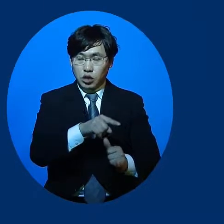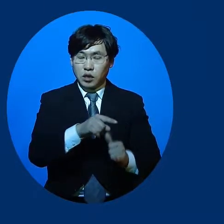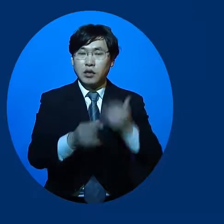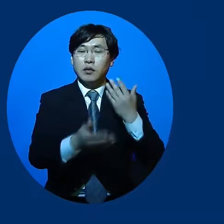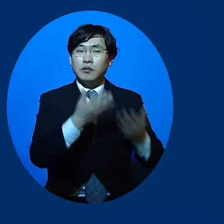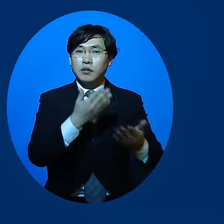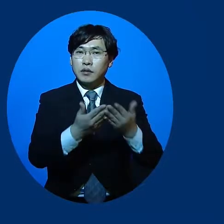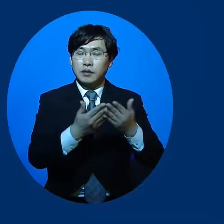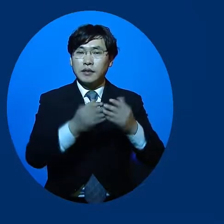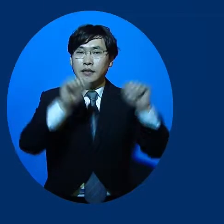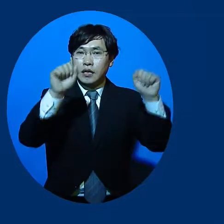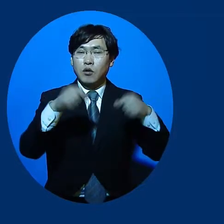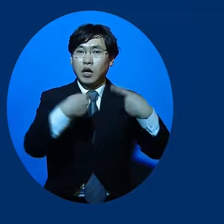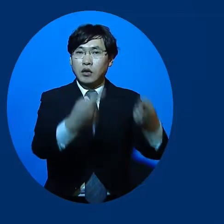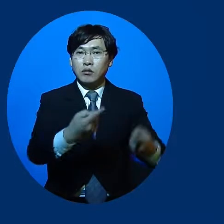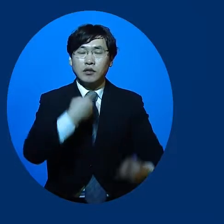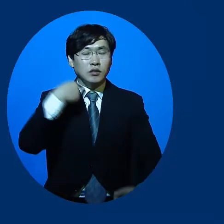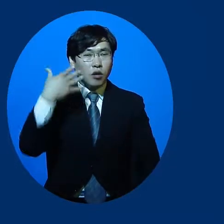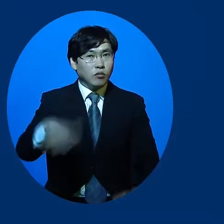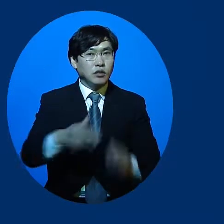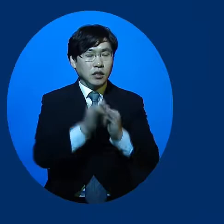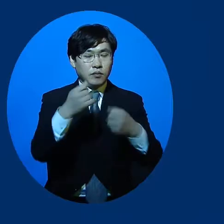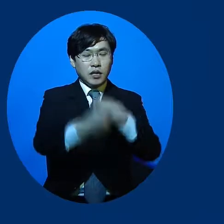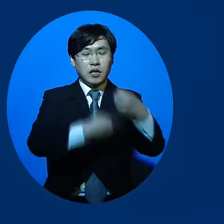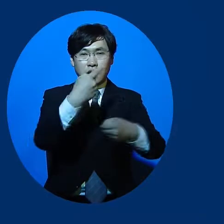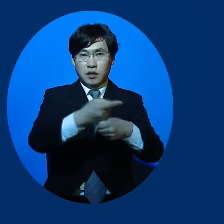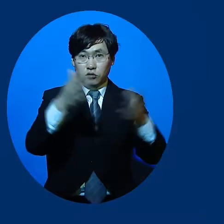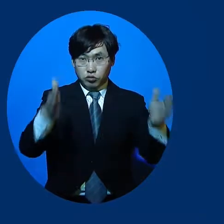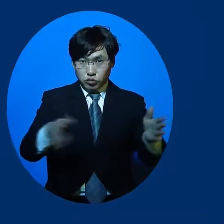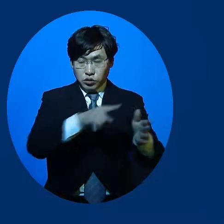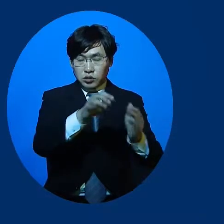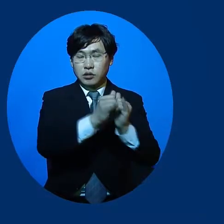비경험자, 즉 최근 1년간 운동한 경험이 없는 사람 중